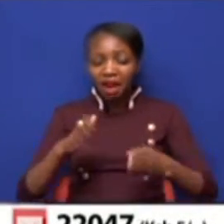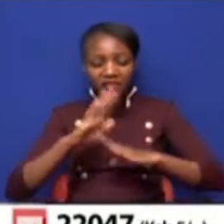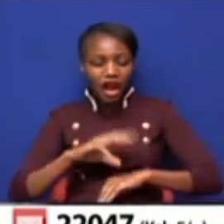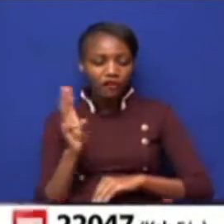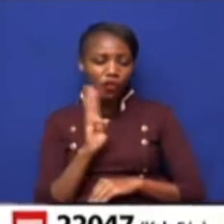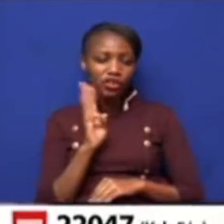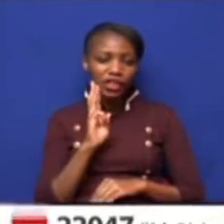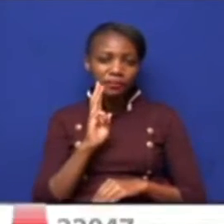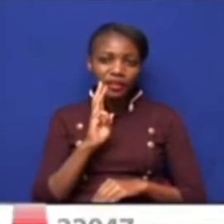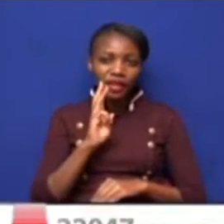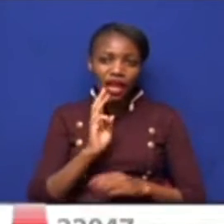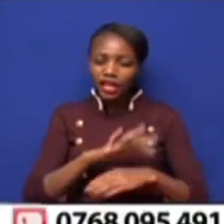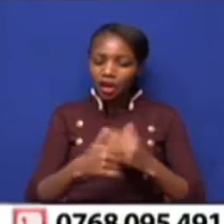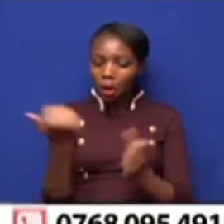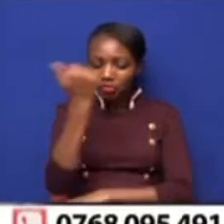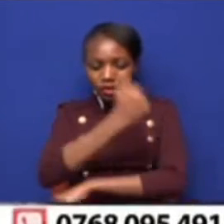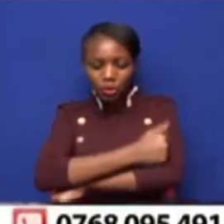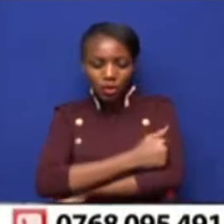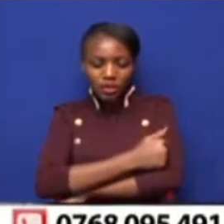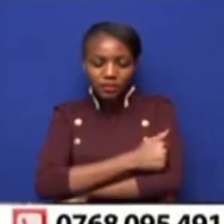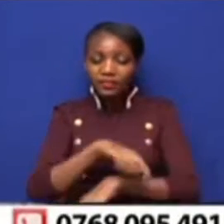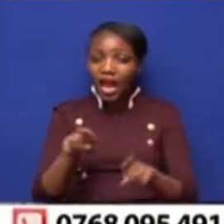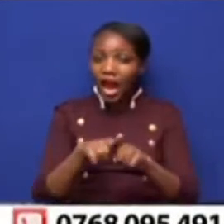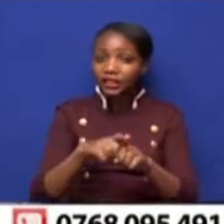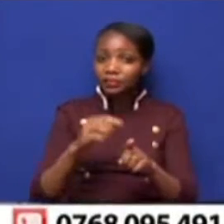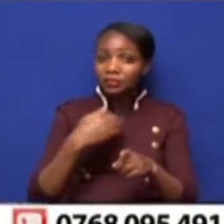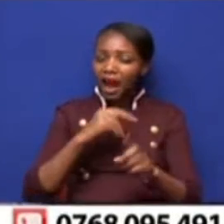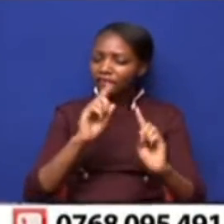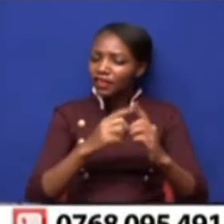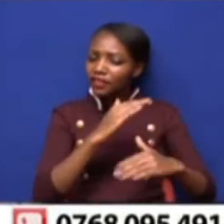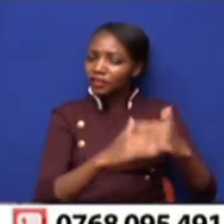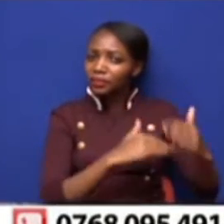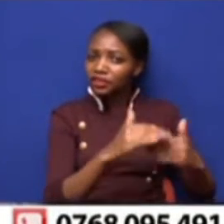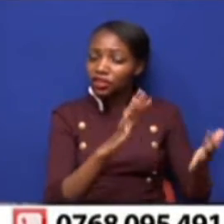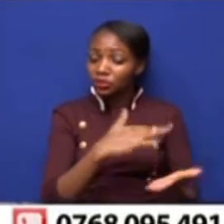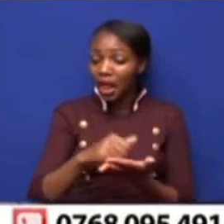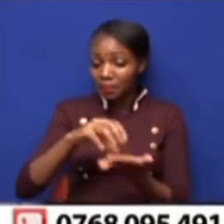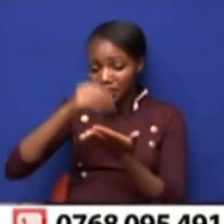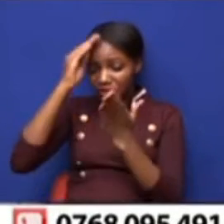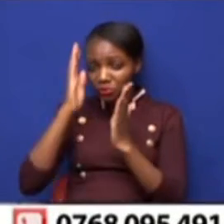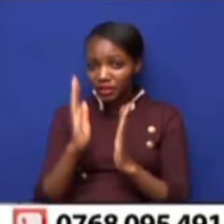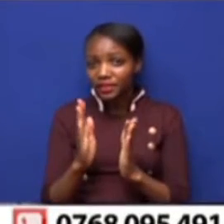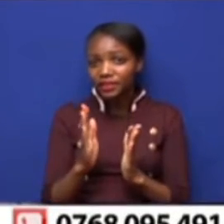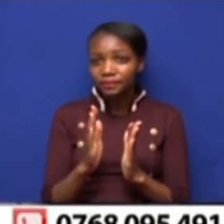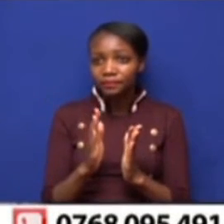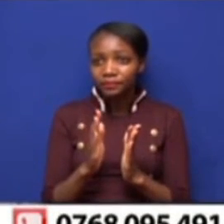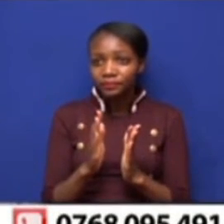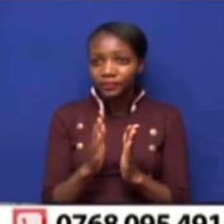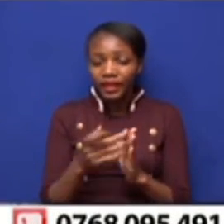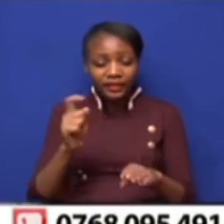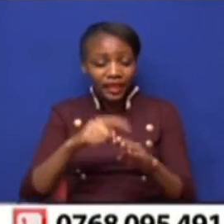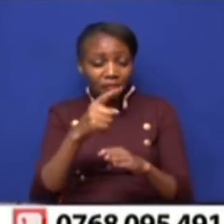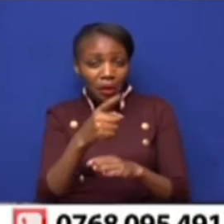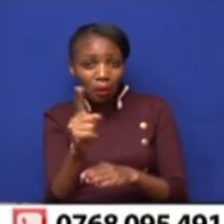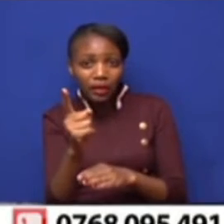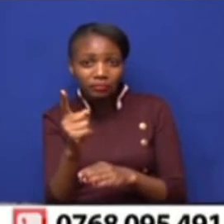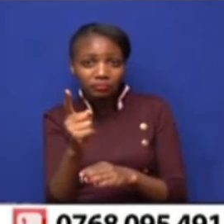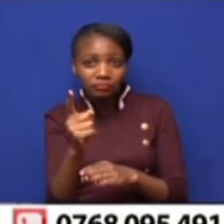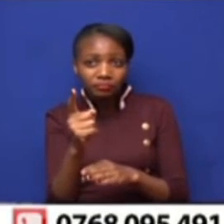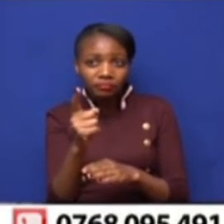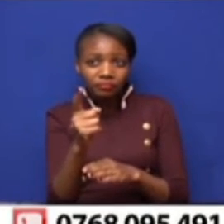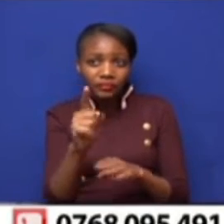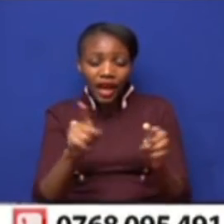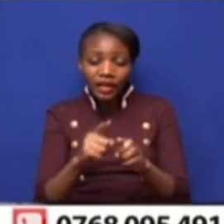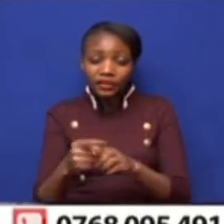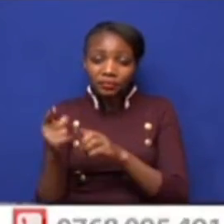kutosha katika kila shule, na kuwe na vifaa vya kuwezesha wanafunzi wanapoingia labda